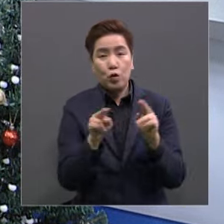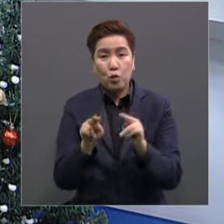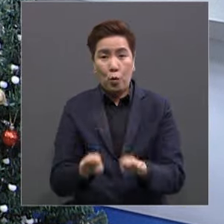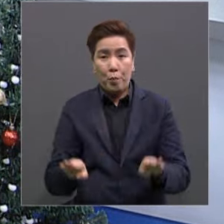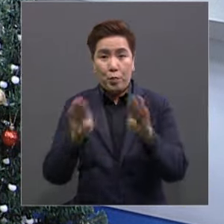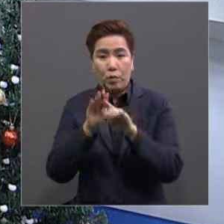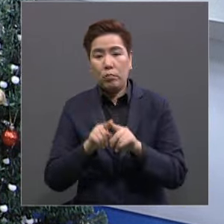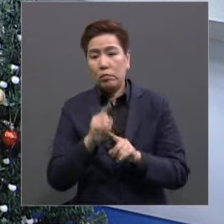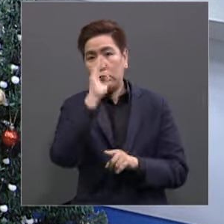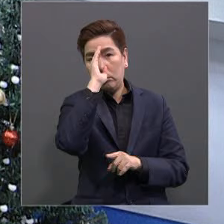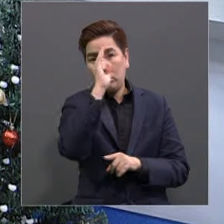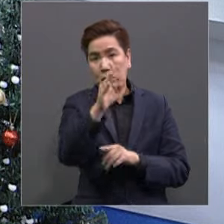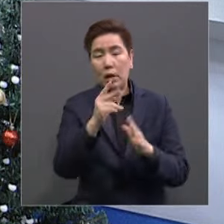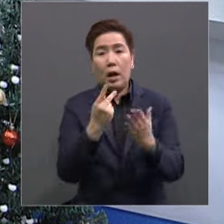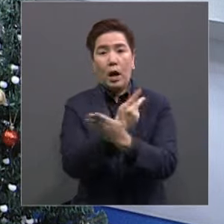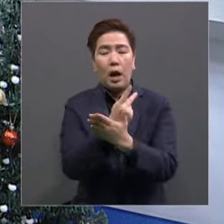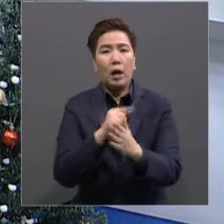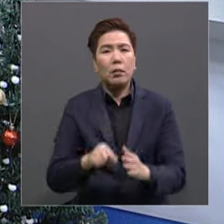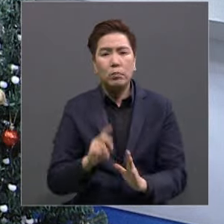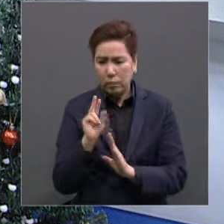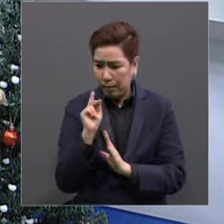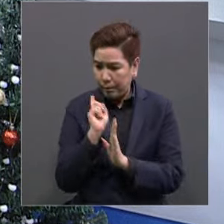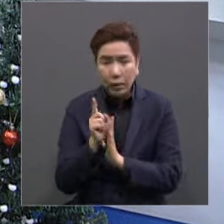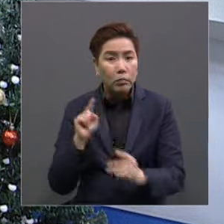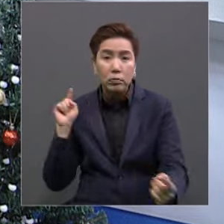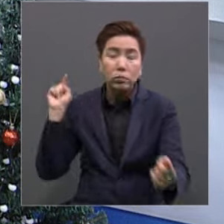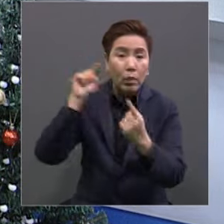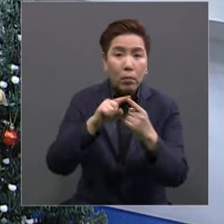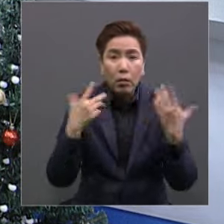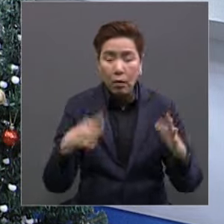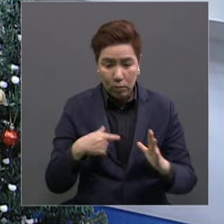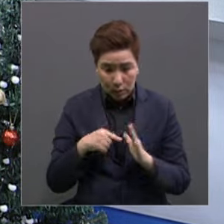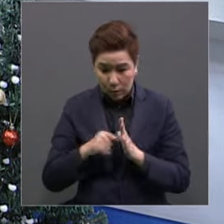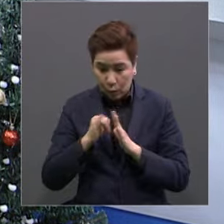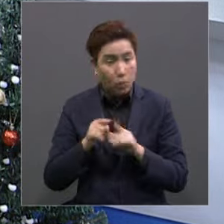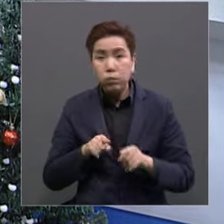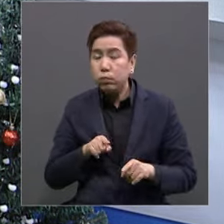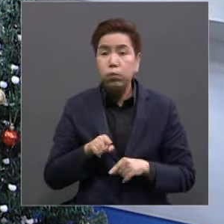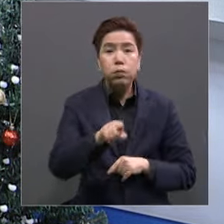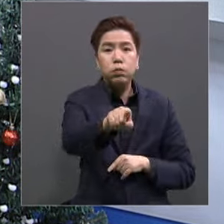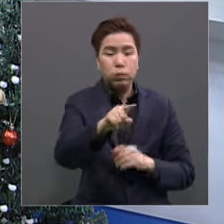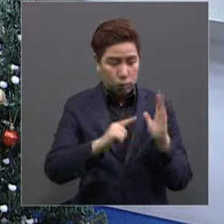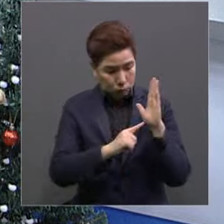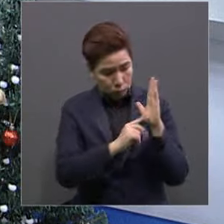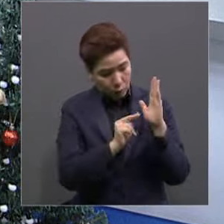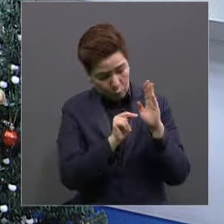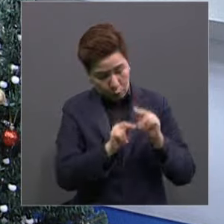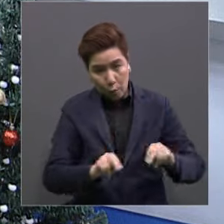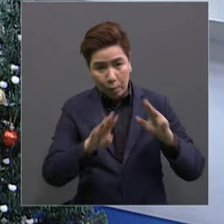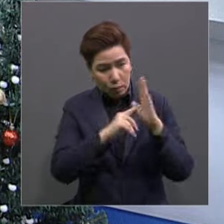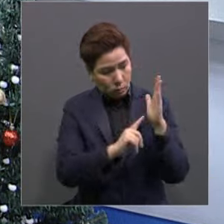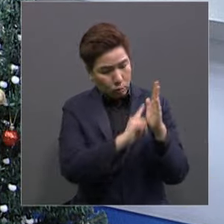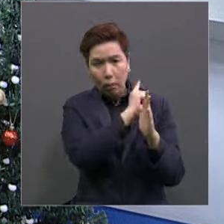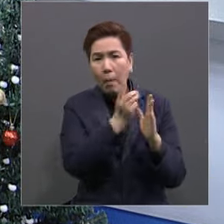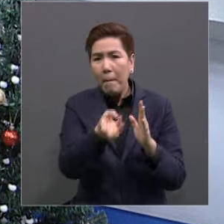ฐมไปกาญจนบุรีเนี่ยใช้เวลาเพียงแค่ครึ่งชั่วโมงครึ่งชั่วโมงข้ามจังหวัดได้แบบคนละฝั่งเลยนะแล้วระยะท